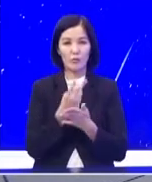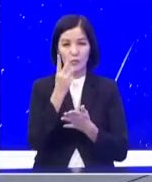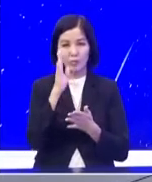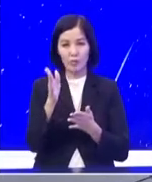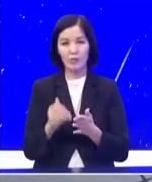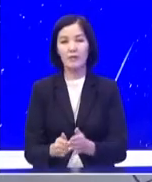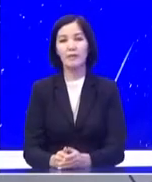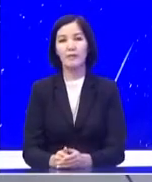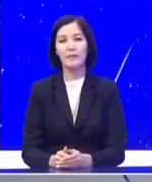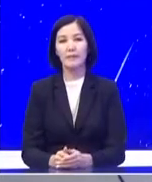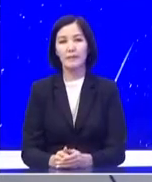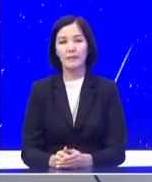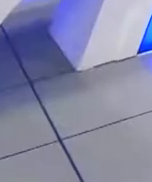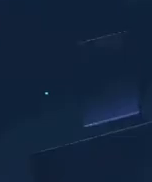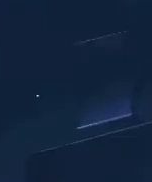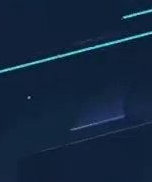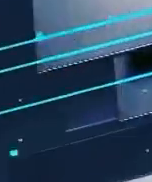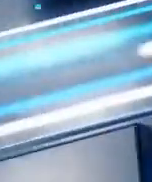көретіндеріңіз.